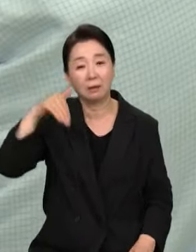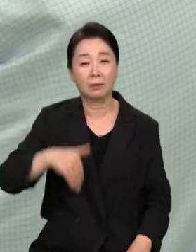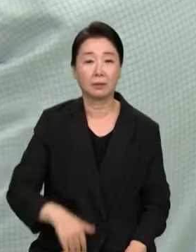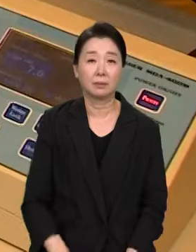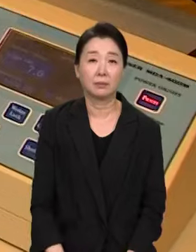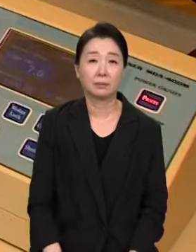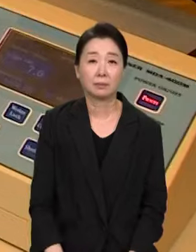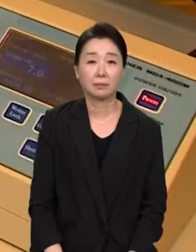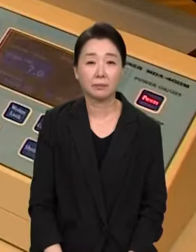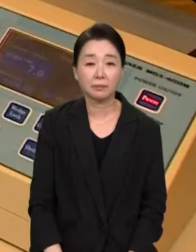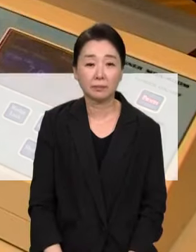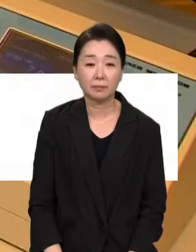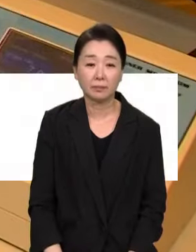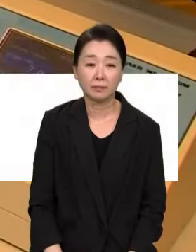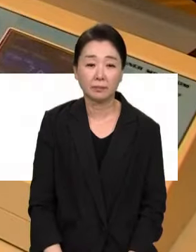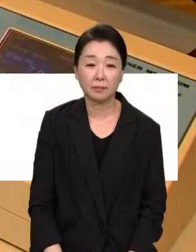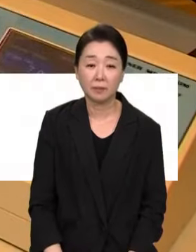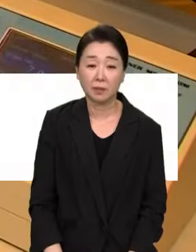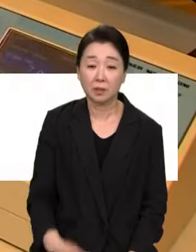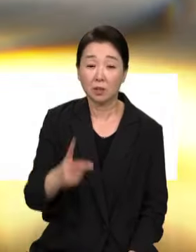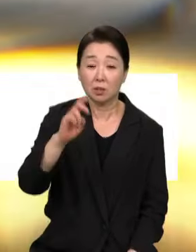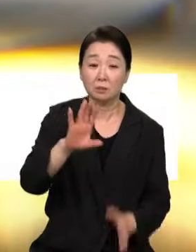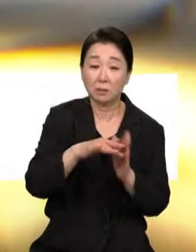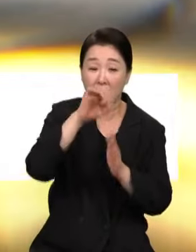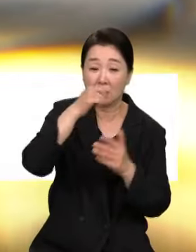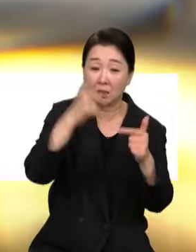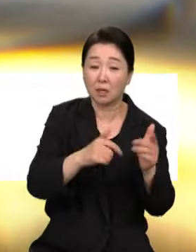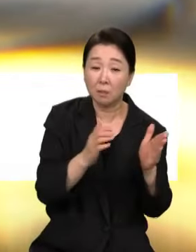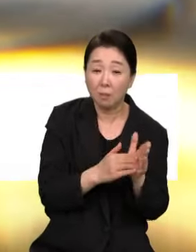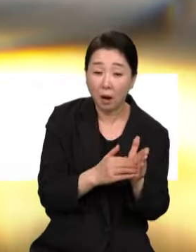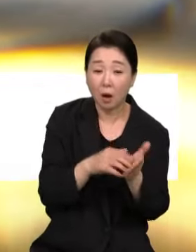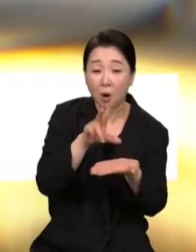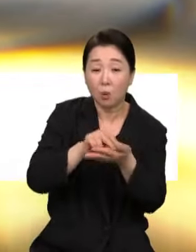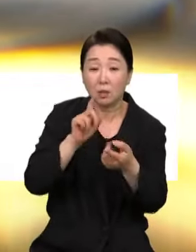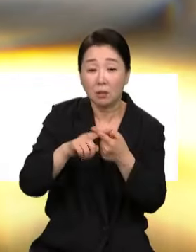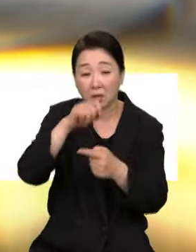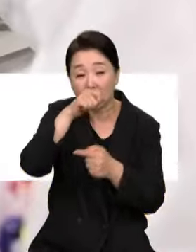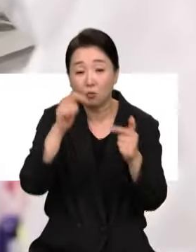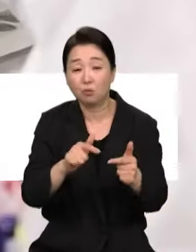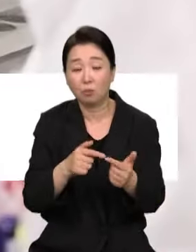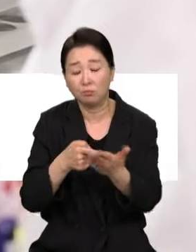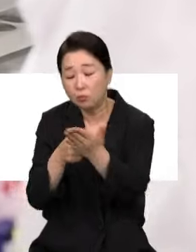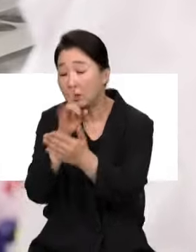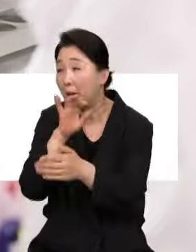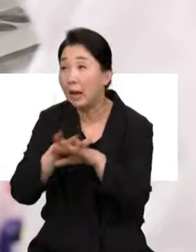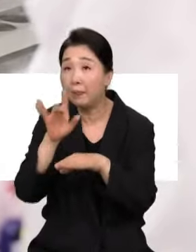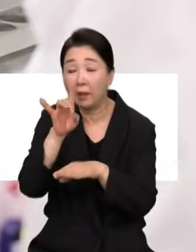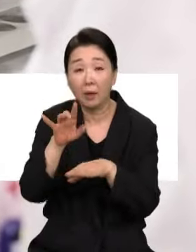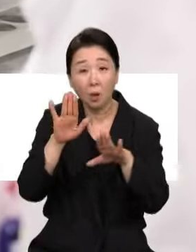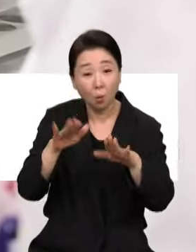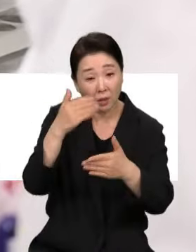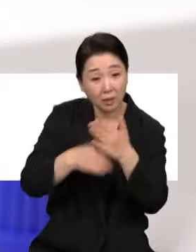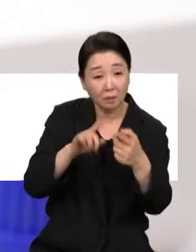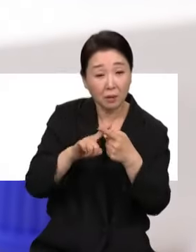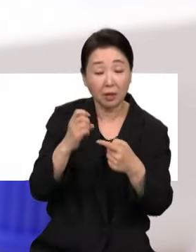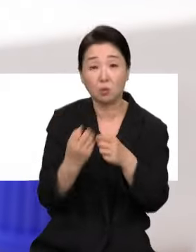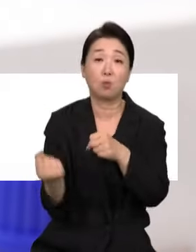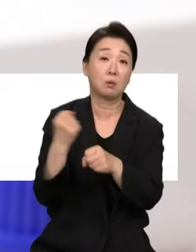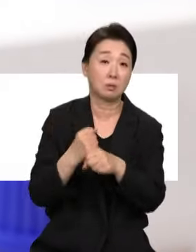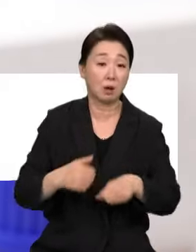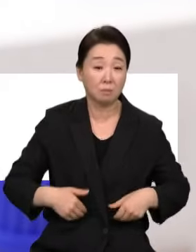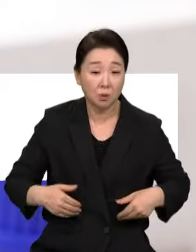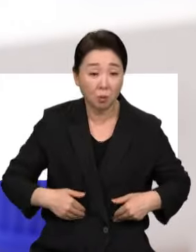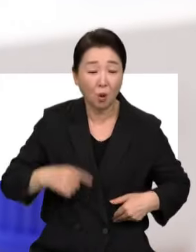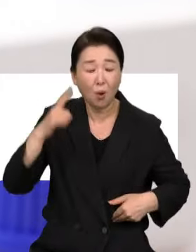나옵니다 23년도 예산 삭감이 돼서 과제에 따른 예산이 줄고 진행이 제대로 못 되고 있는데 원래 삭감된 것만큼 다시 원상 회복을 시켜야 되는데